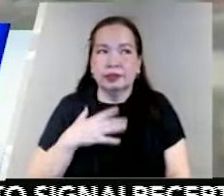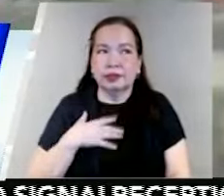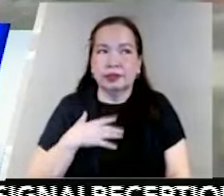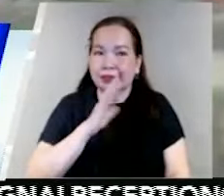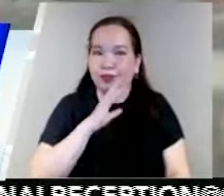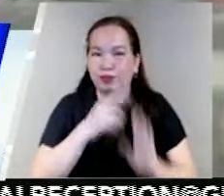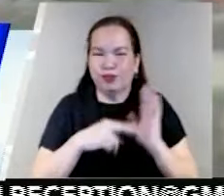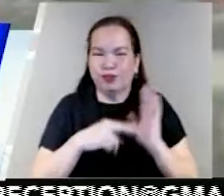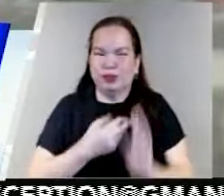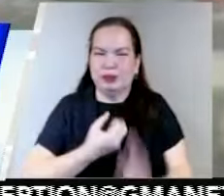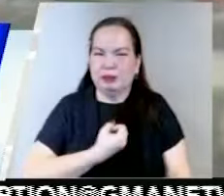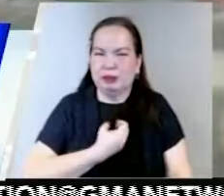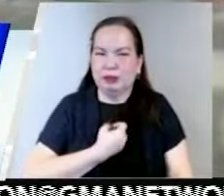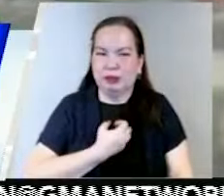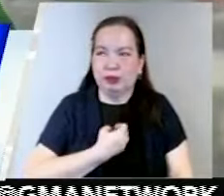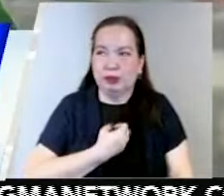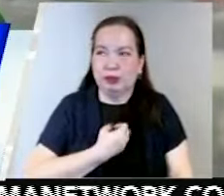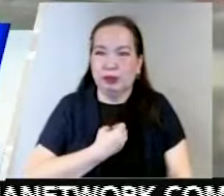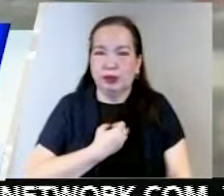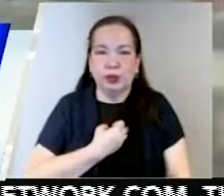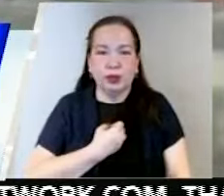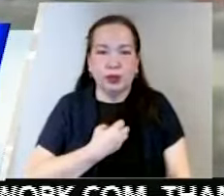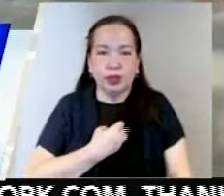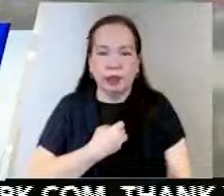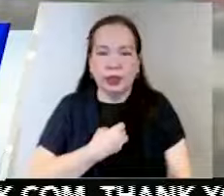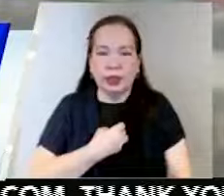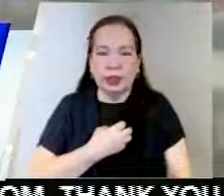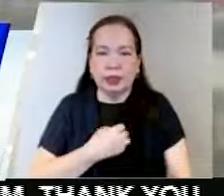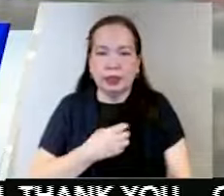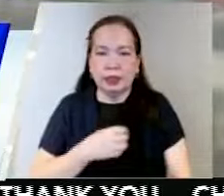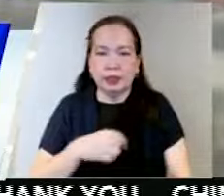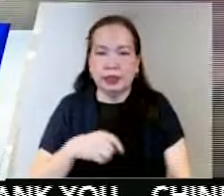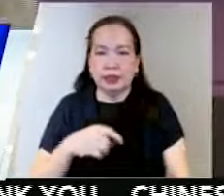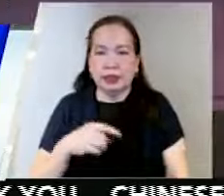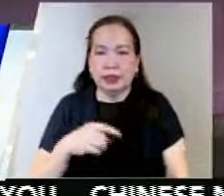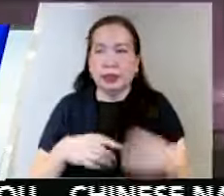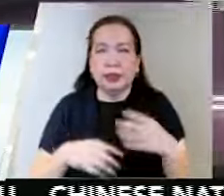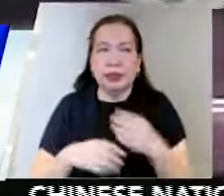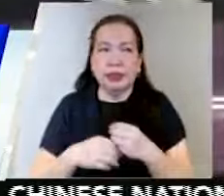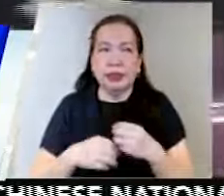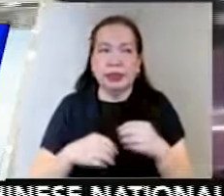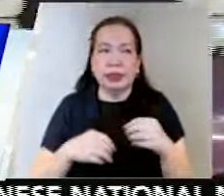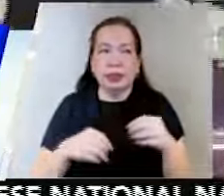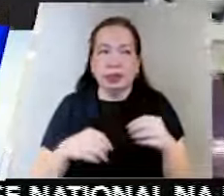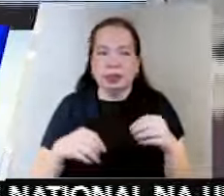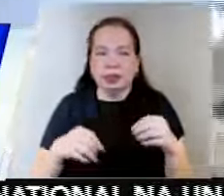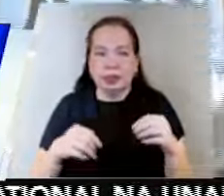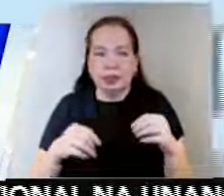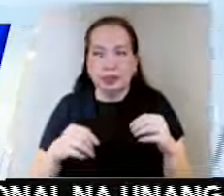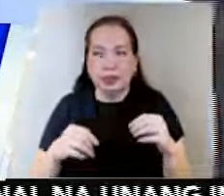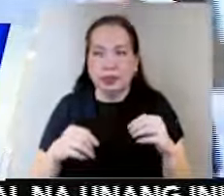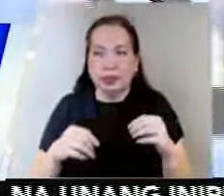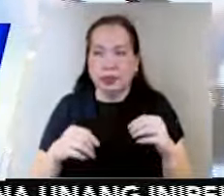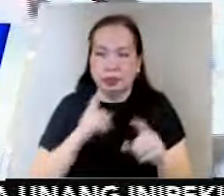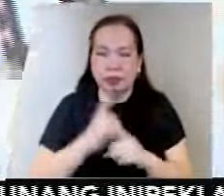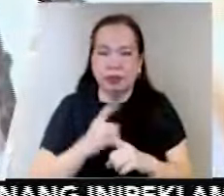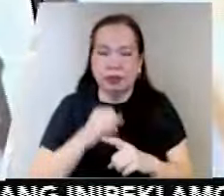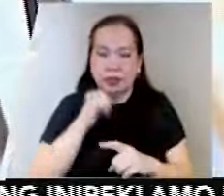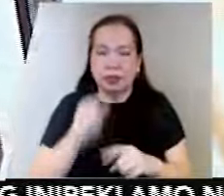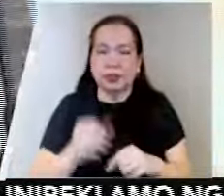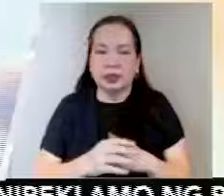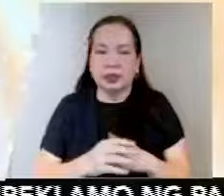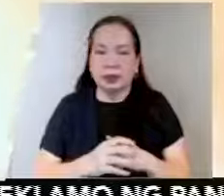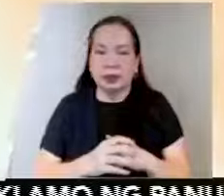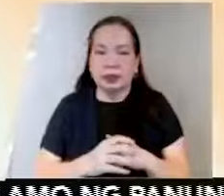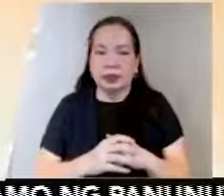naglalabas na lahat ng mga totoo or hindi. Samantala, thankful din si Joaquin